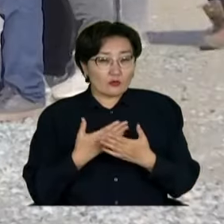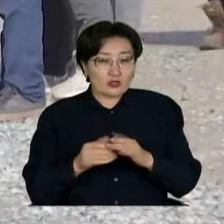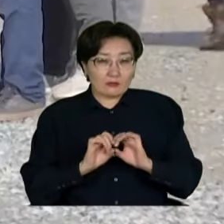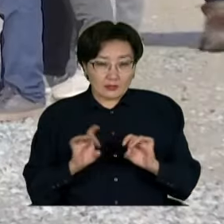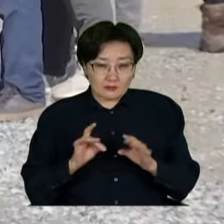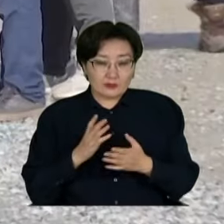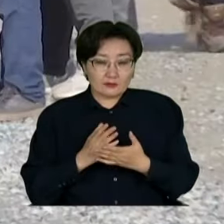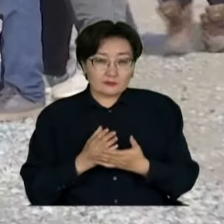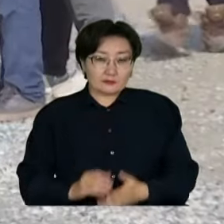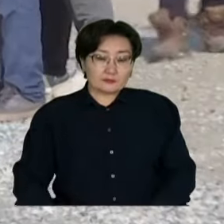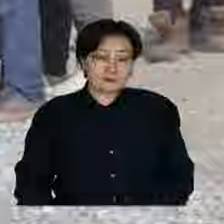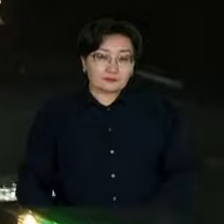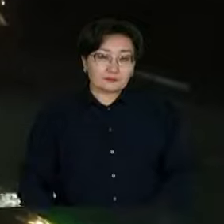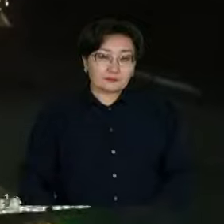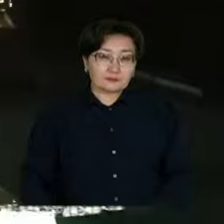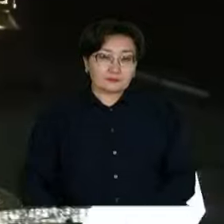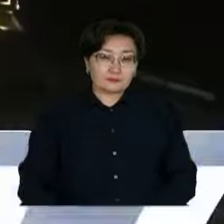отыр?